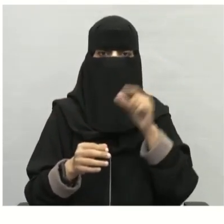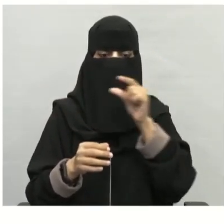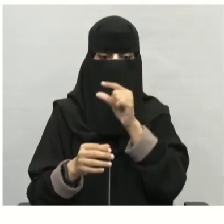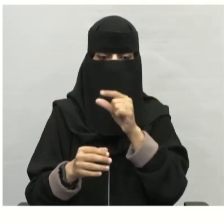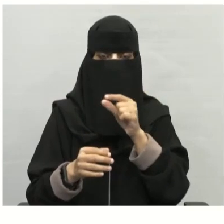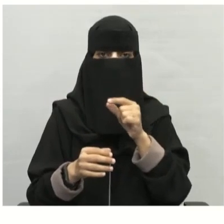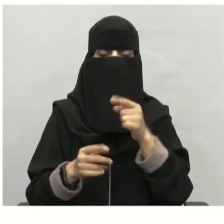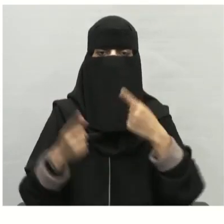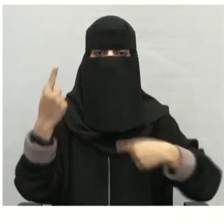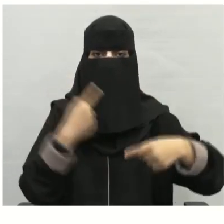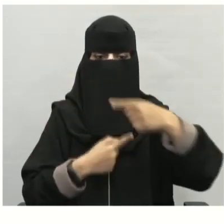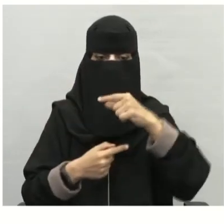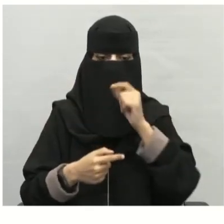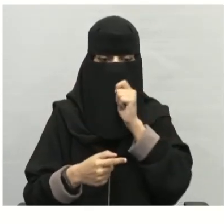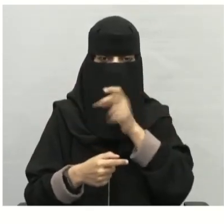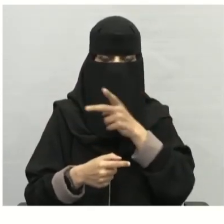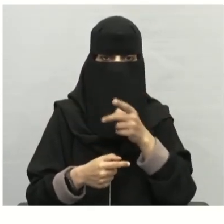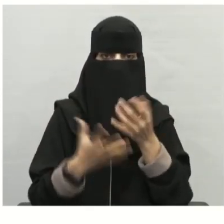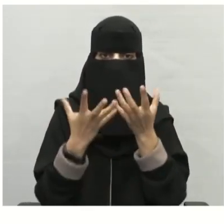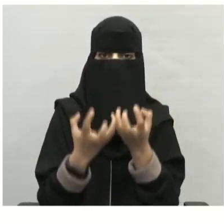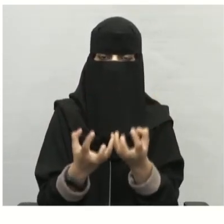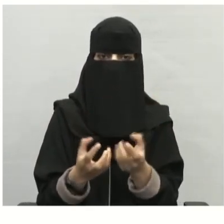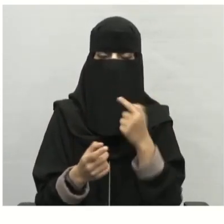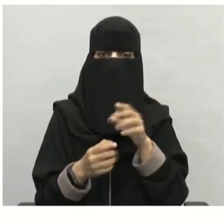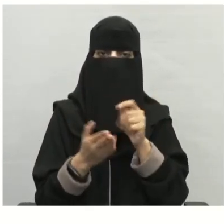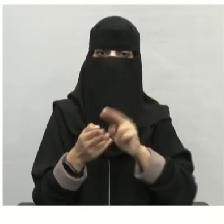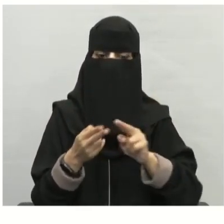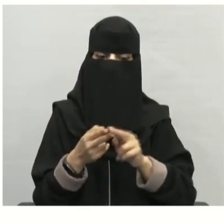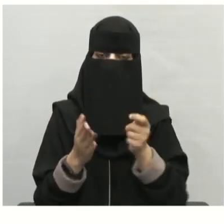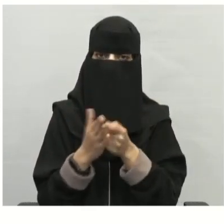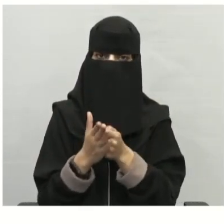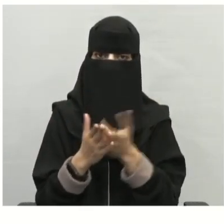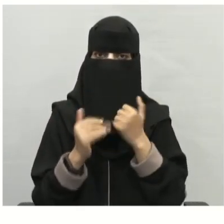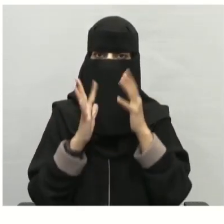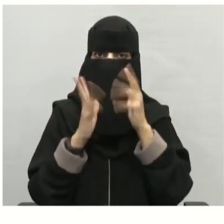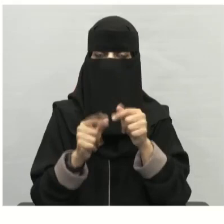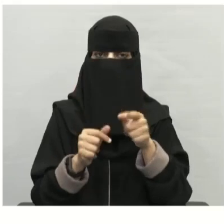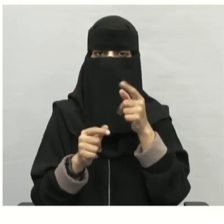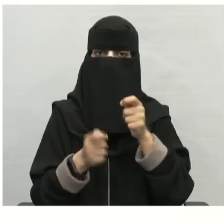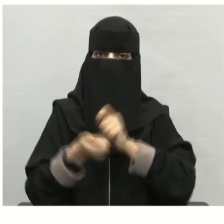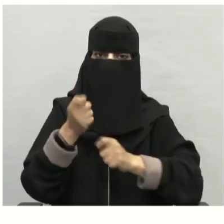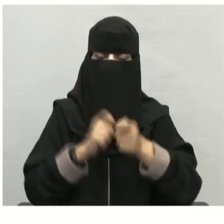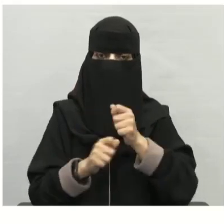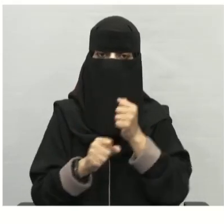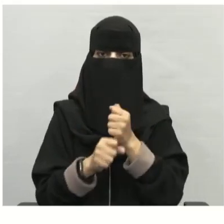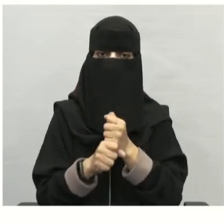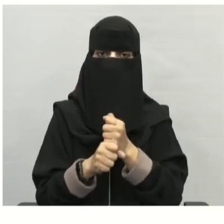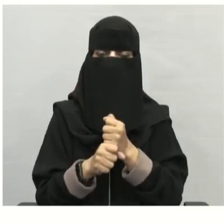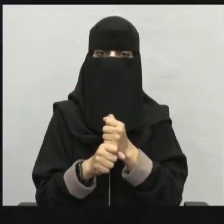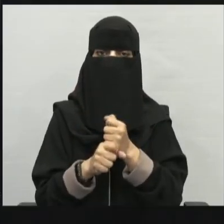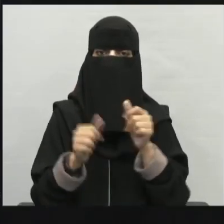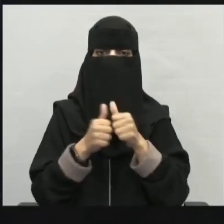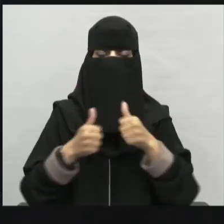والبروتين وقليله الدسم قمنا بحل الانشطه وذكرنا بان تعد مع وجبتك مع